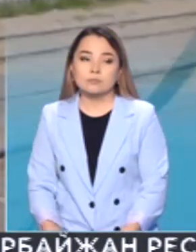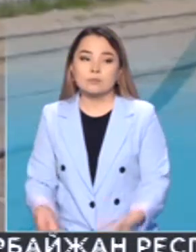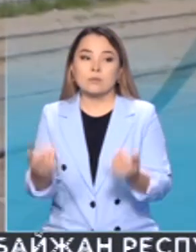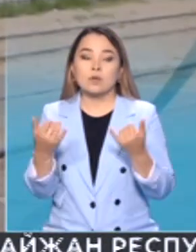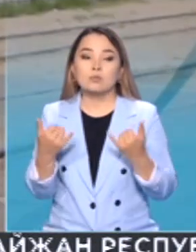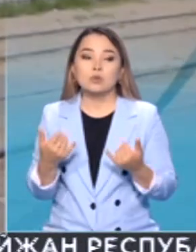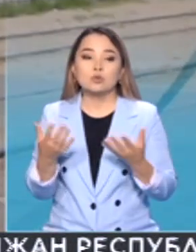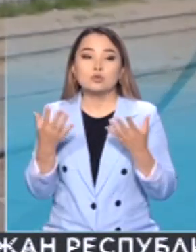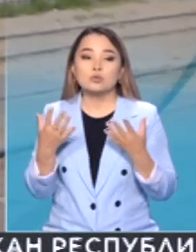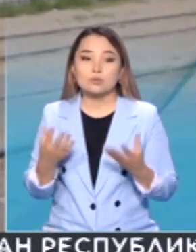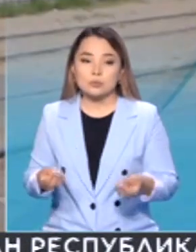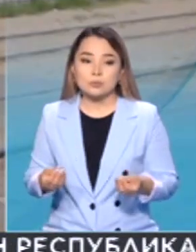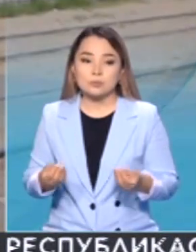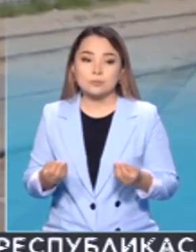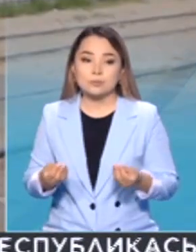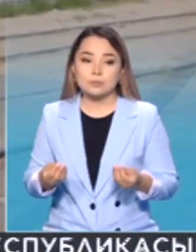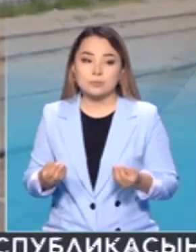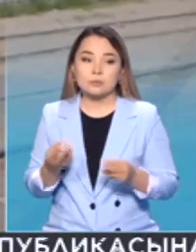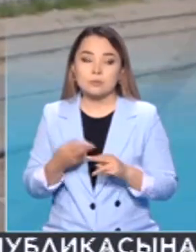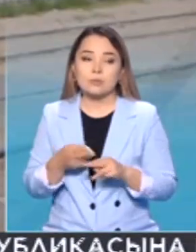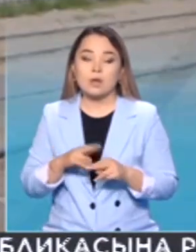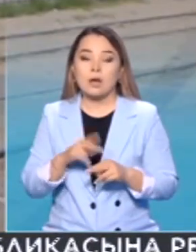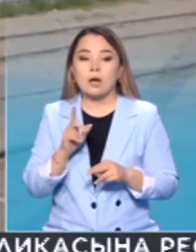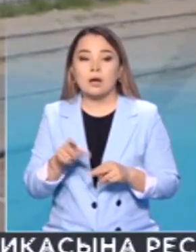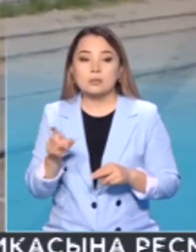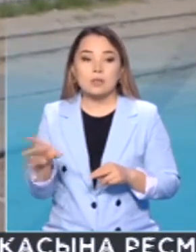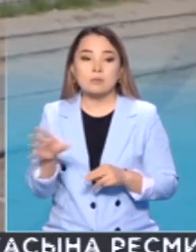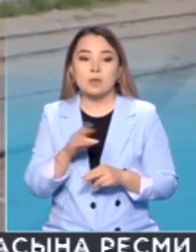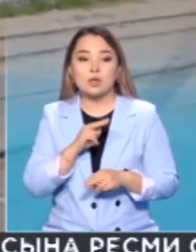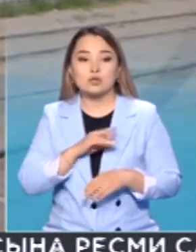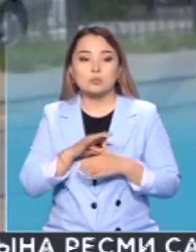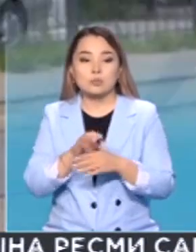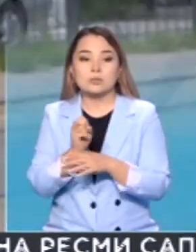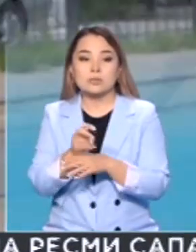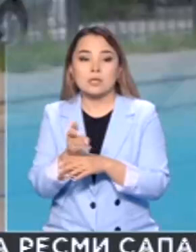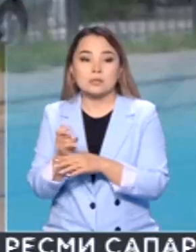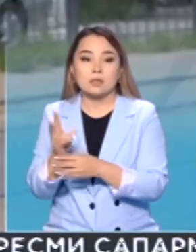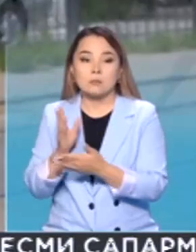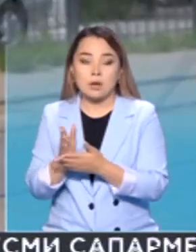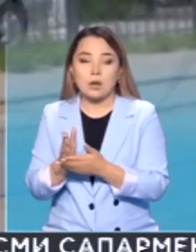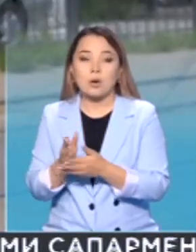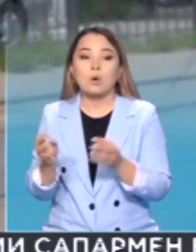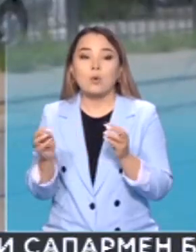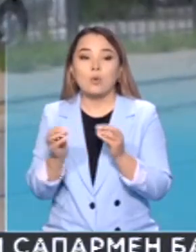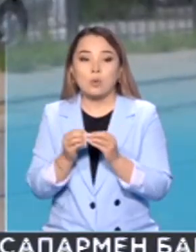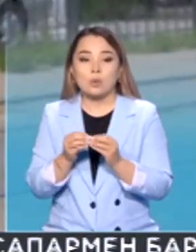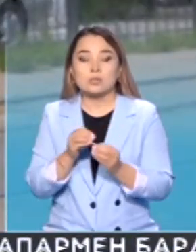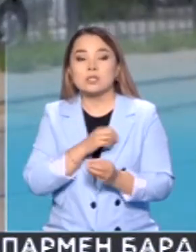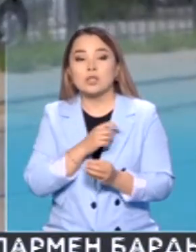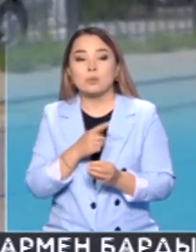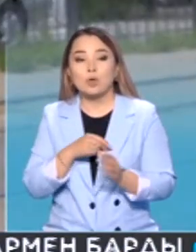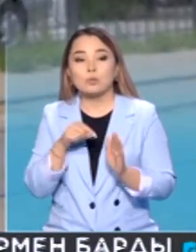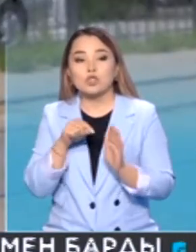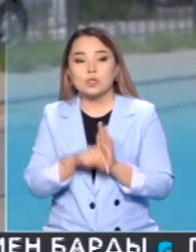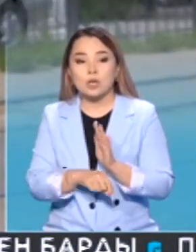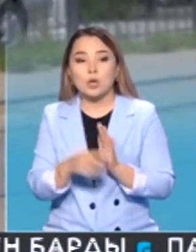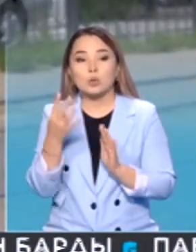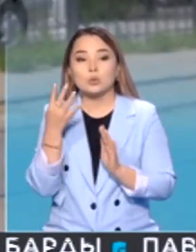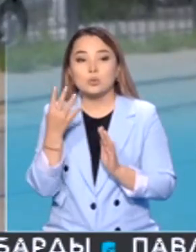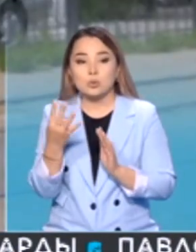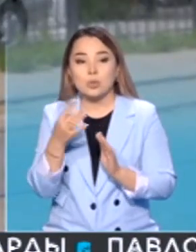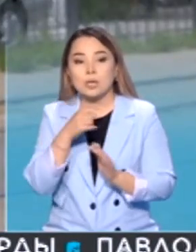Бүгінгі күні бұл адамдар бәрі жұмыстан шығарылды. 10 дипломның ішінде 4-теуі